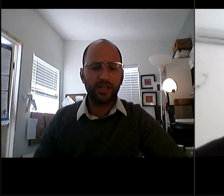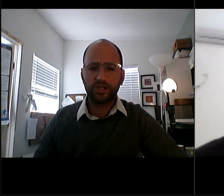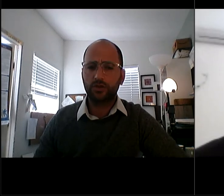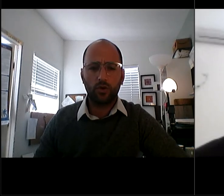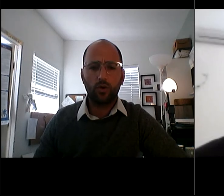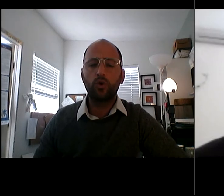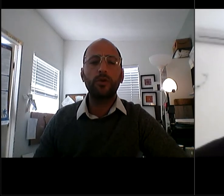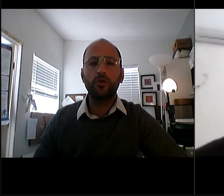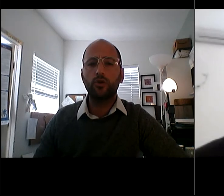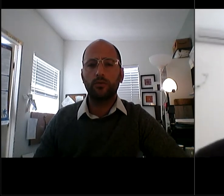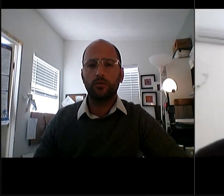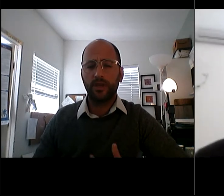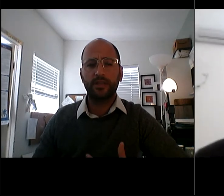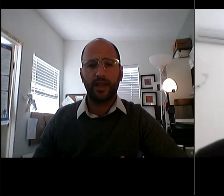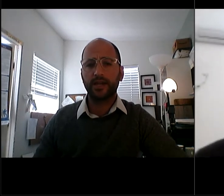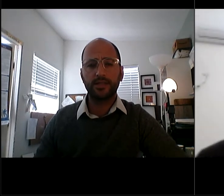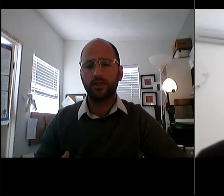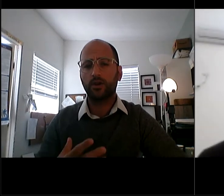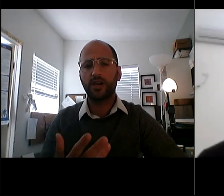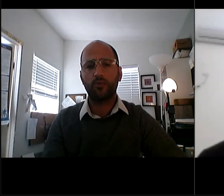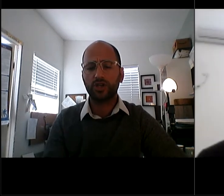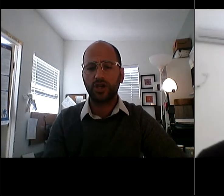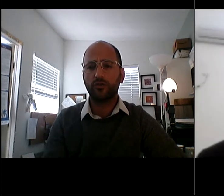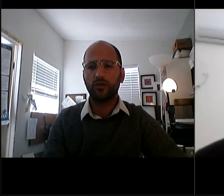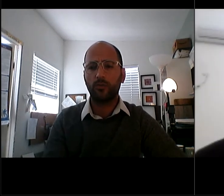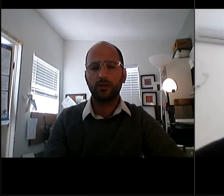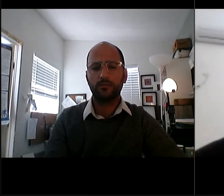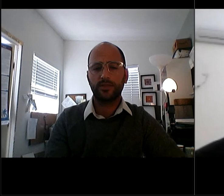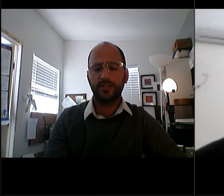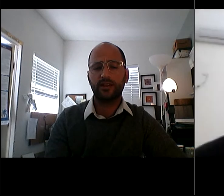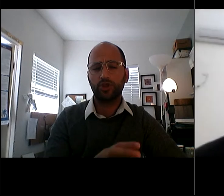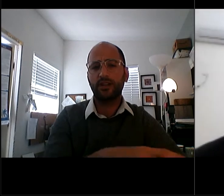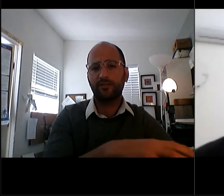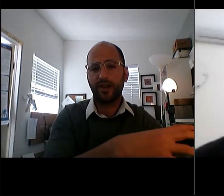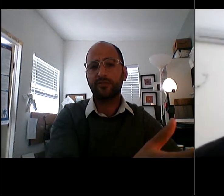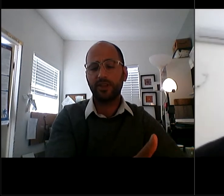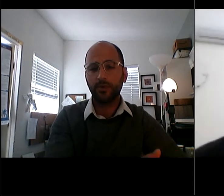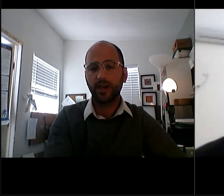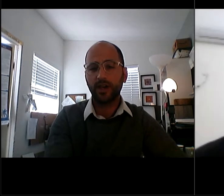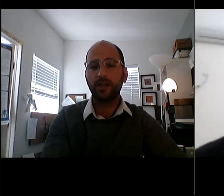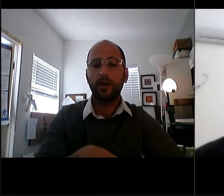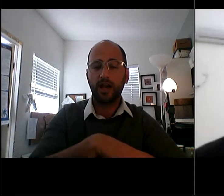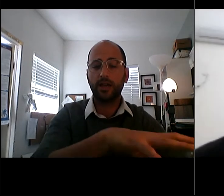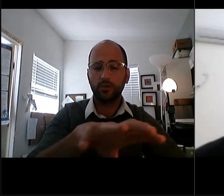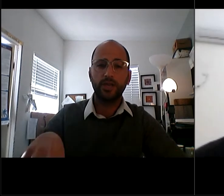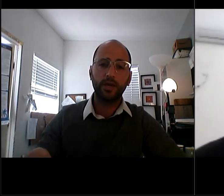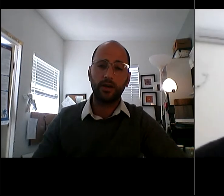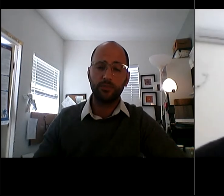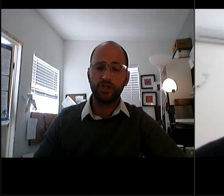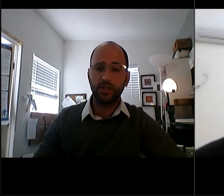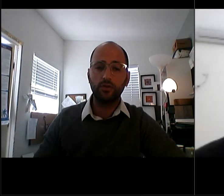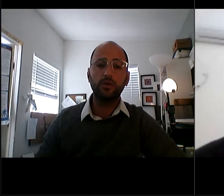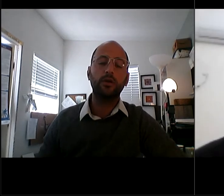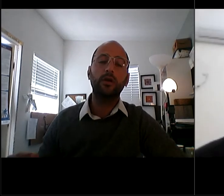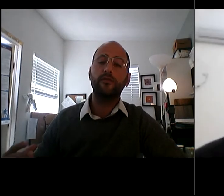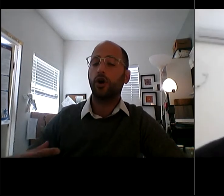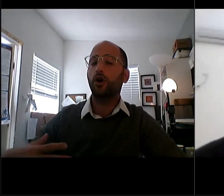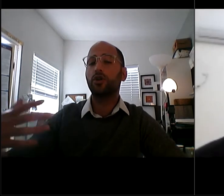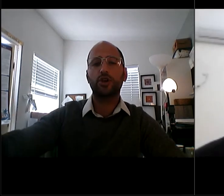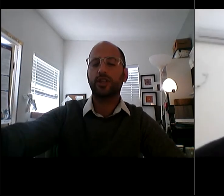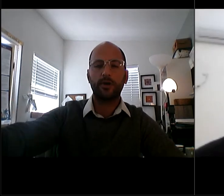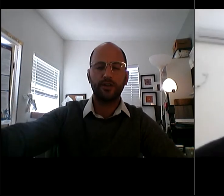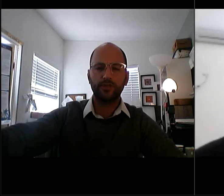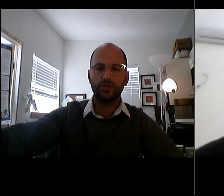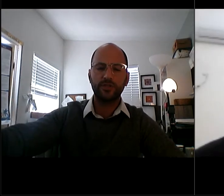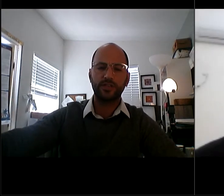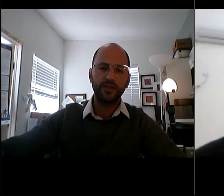כל מפגש, כולם יהיו באינטראקציה, זה לא יהיה כמו עכשיו, כלומר, זה יהיה כמו שאני ואבי מדברים, ככה אנחנו נהיה, חמישתנו,